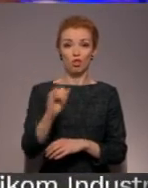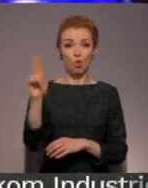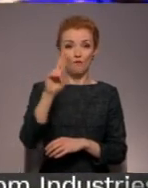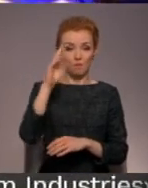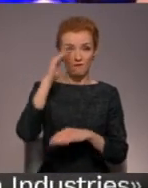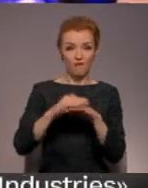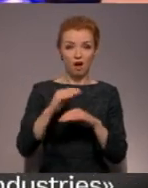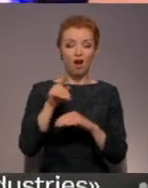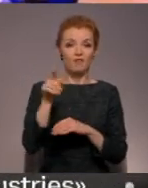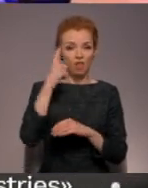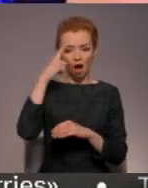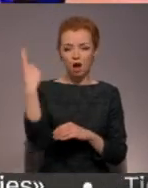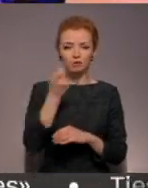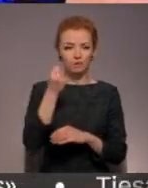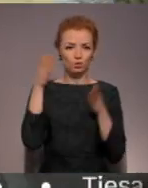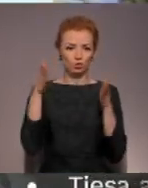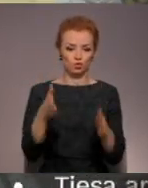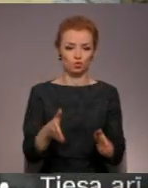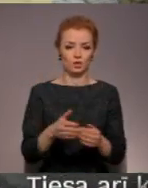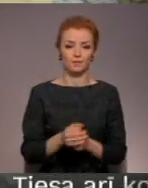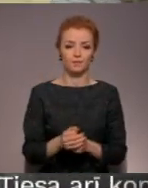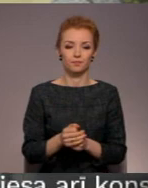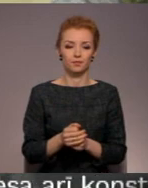novembra vakaru viņa atcerēsies mūžam.